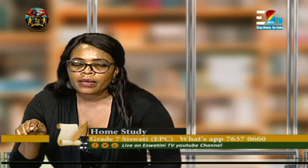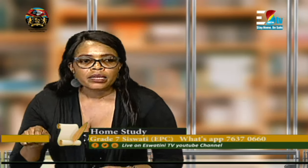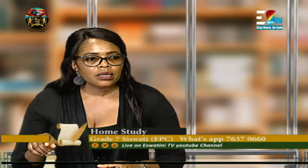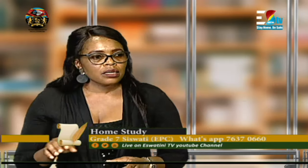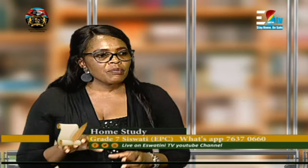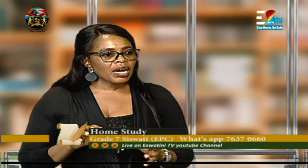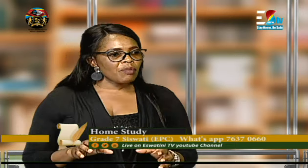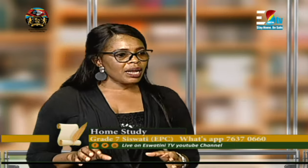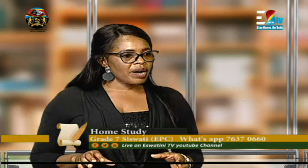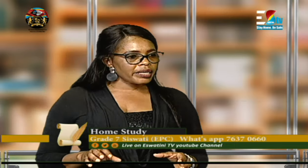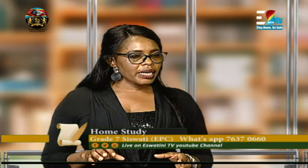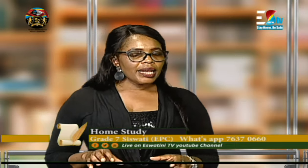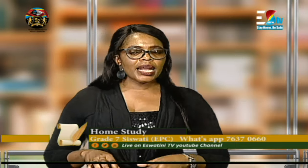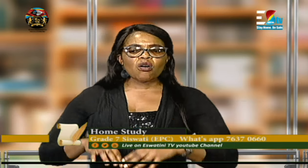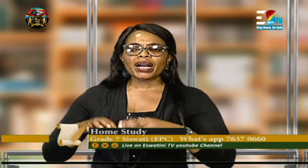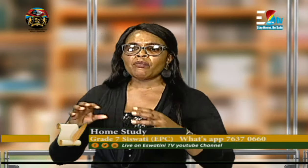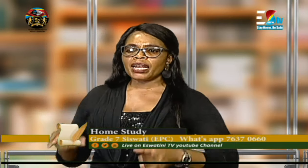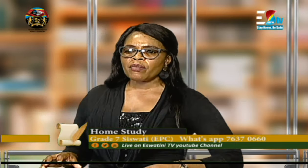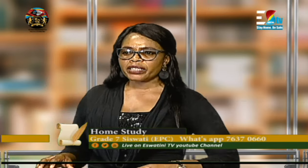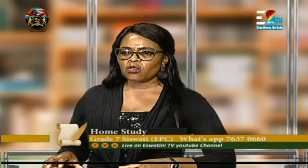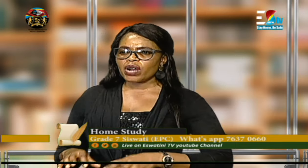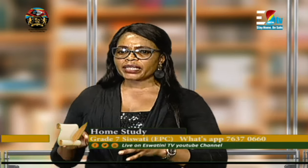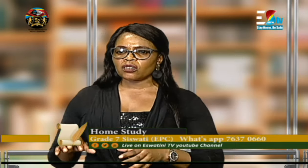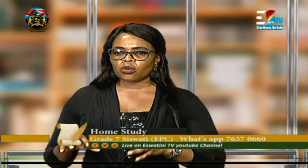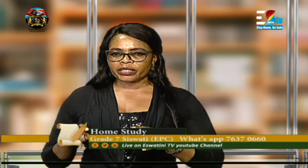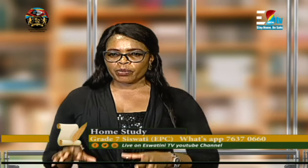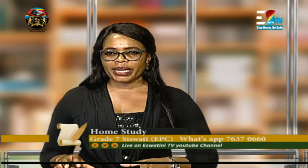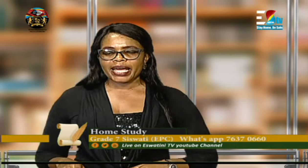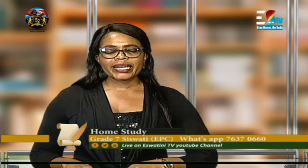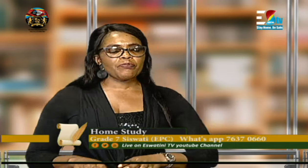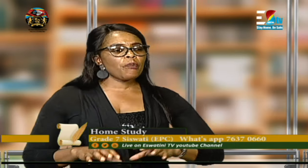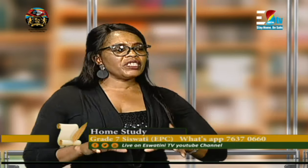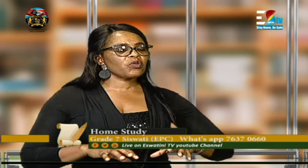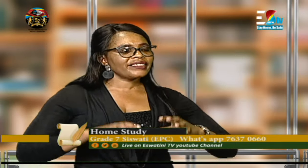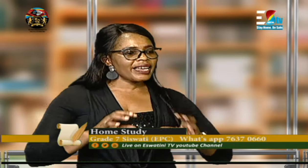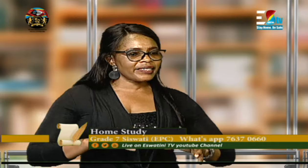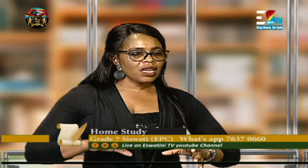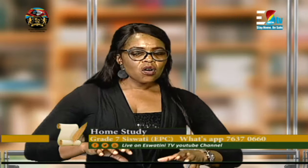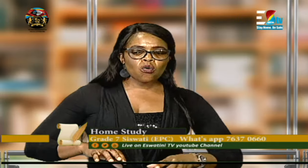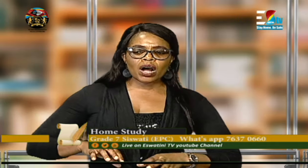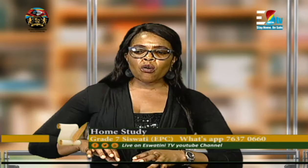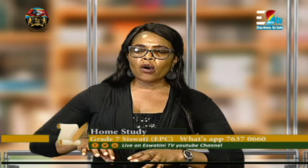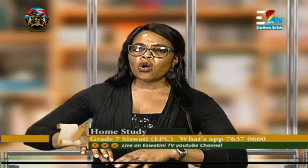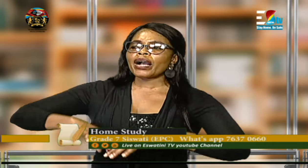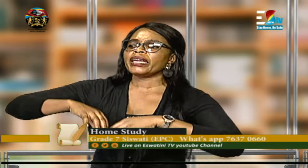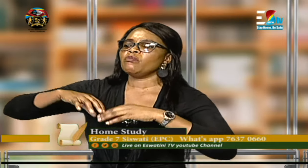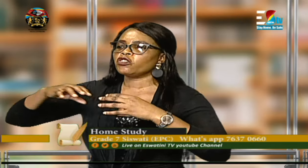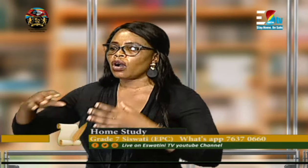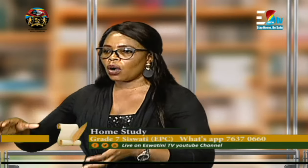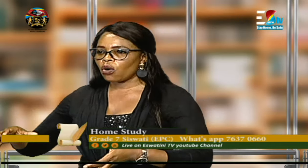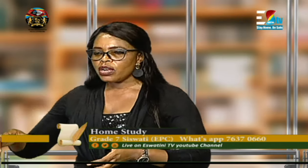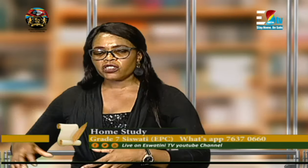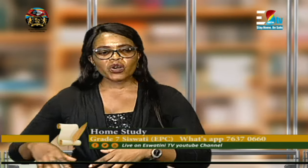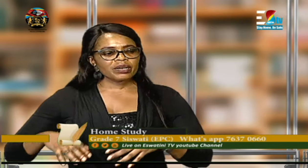khona emagama lamasha lawo magama lamasha ungagcinwa kwadwebela kepha phindze wathathe uyowakha